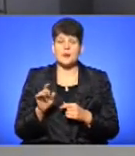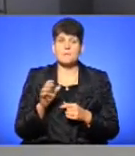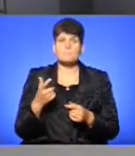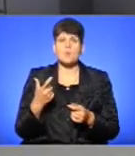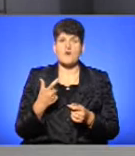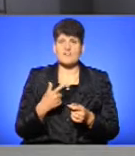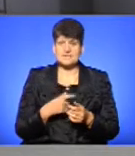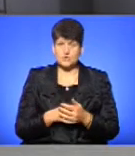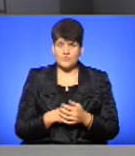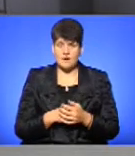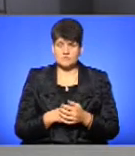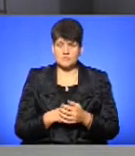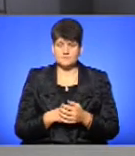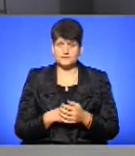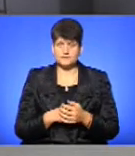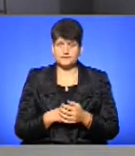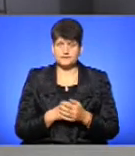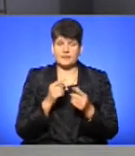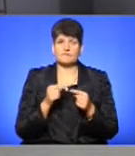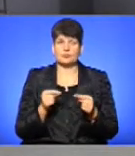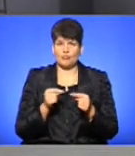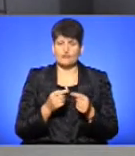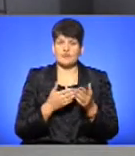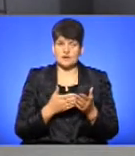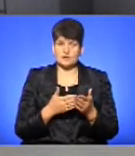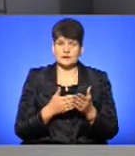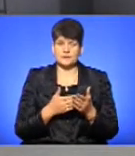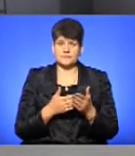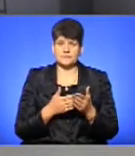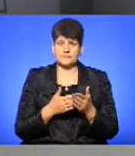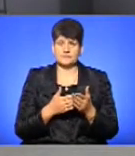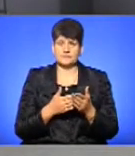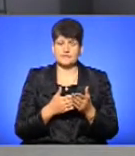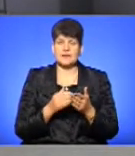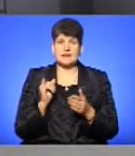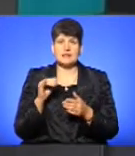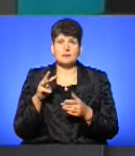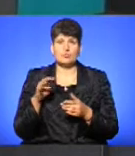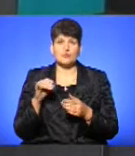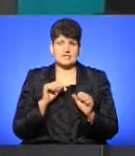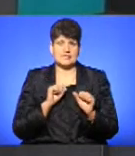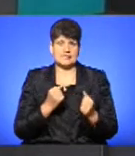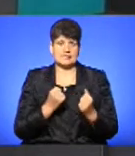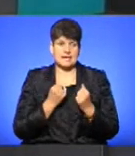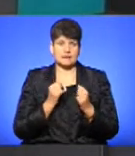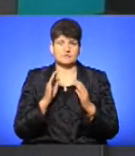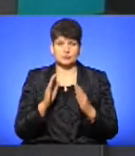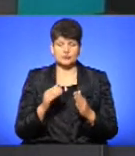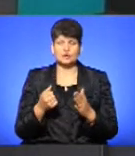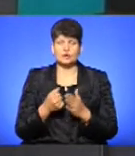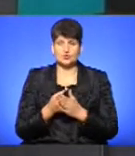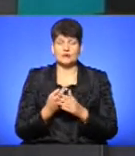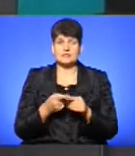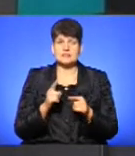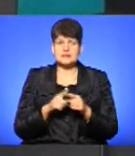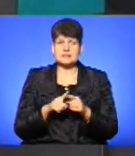провакцинувавши, відповідно, імунітет виробиться, скажімо, до даних